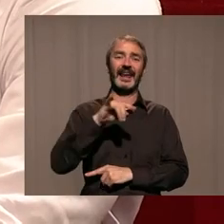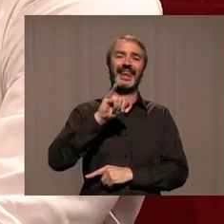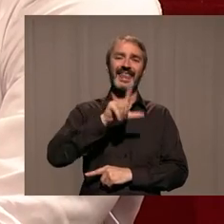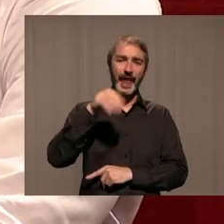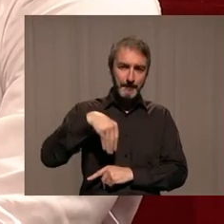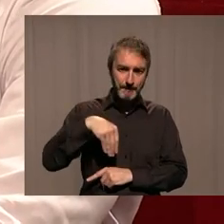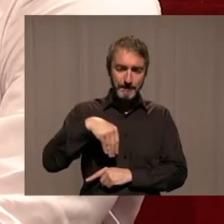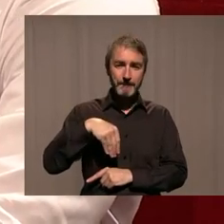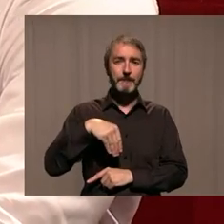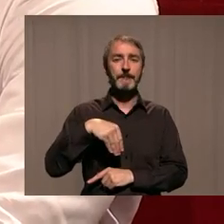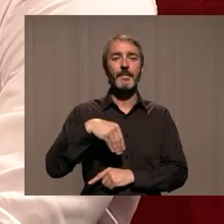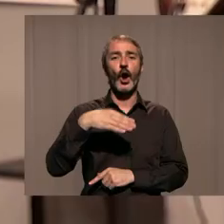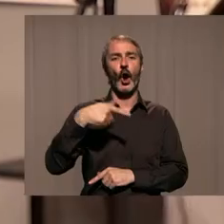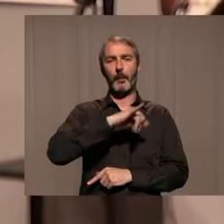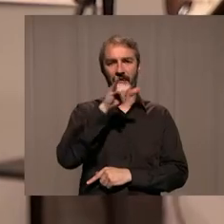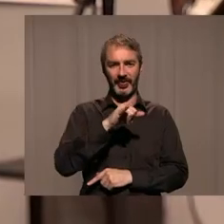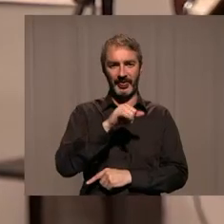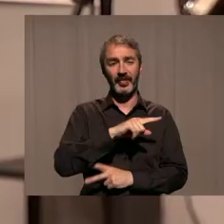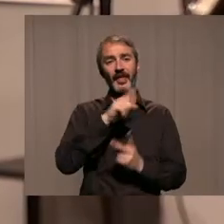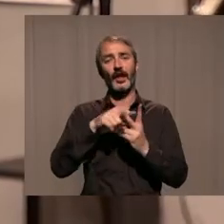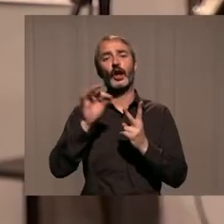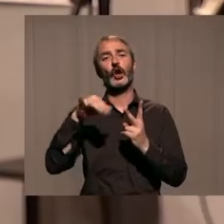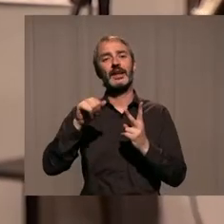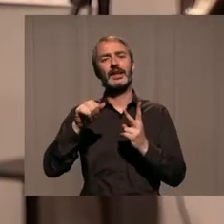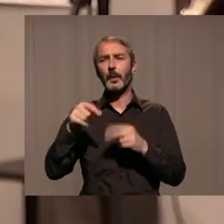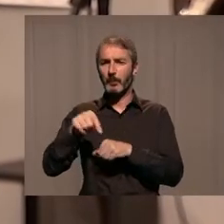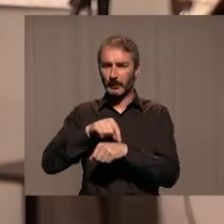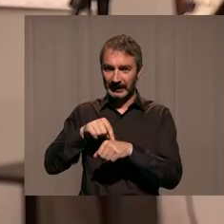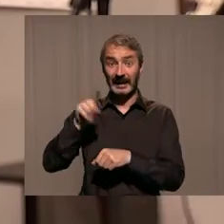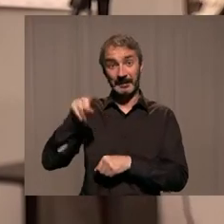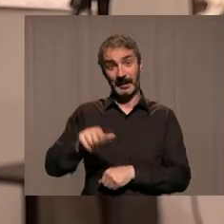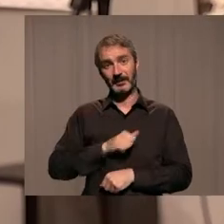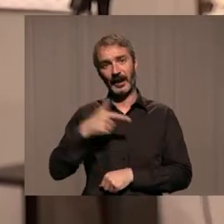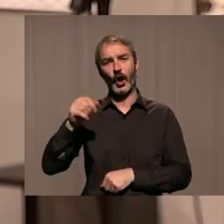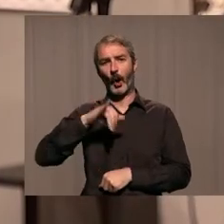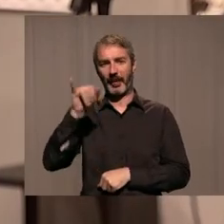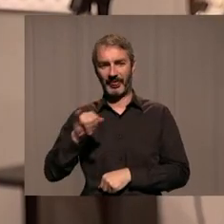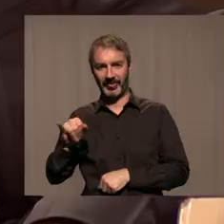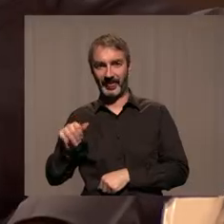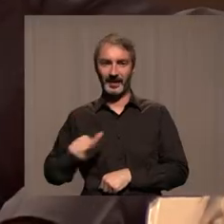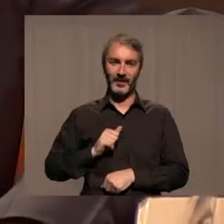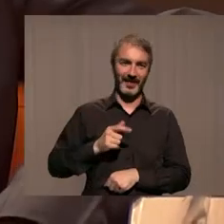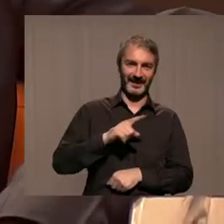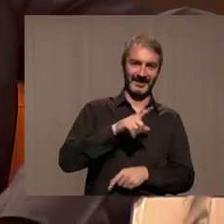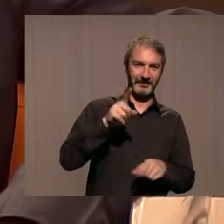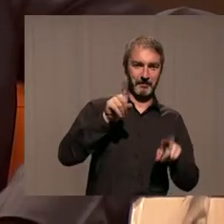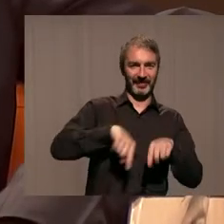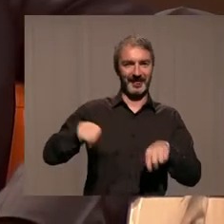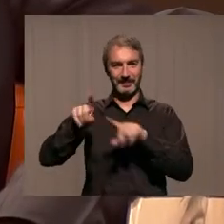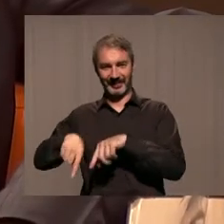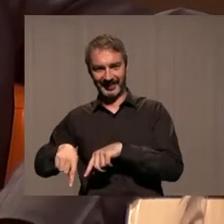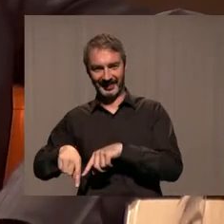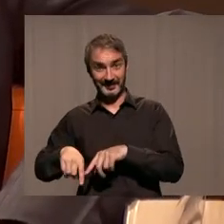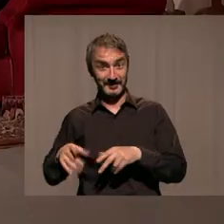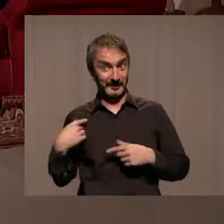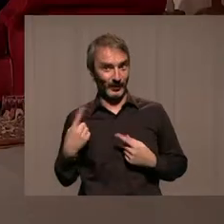Casalta. I l'Antoni de Polítiques. Exacte. Antoni Gómez. També. Gómez i Gómez, Dupont i Dupont. Bé, per això us hem